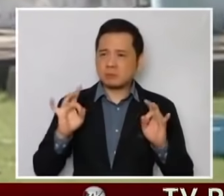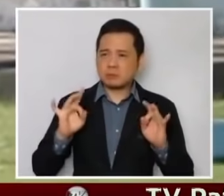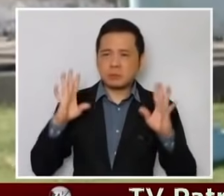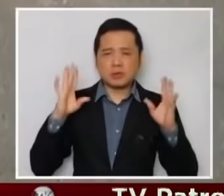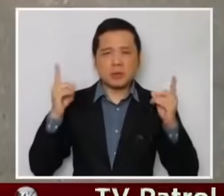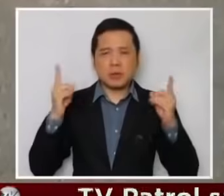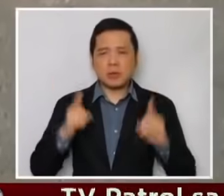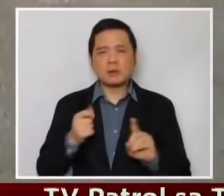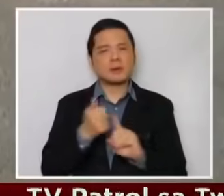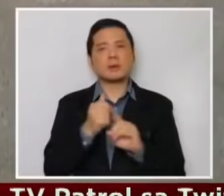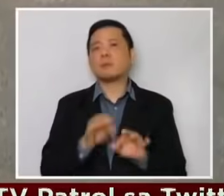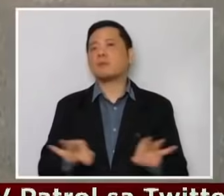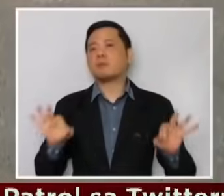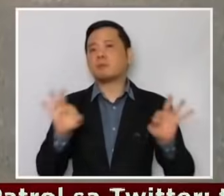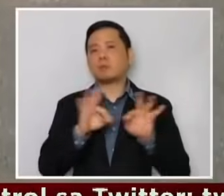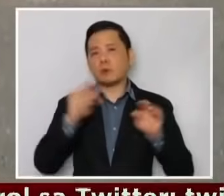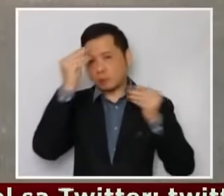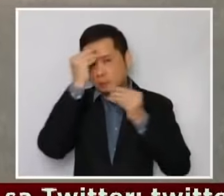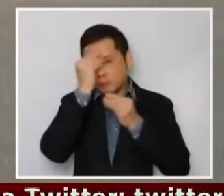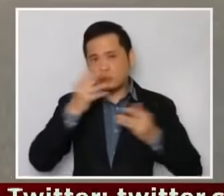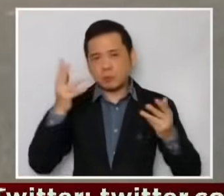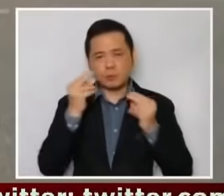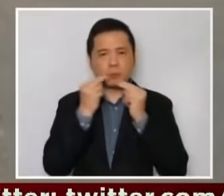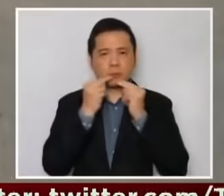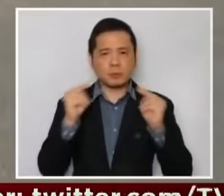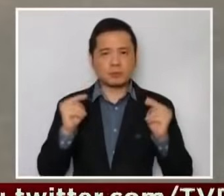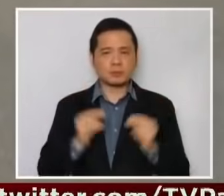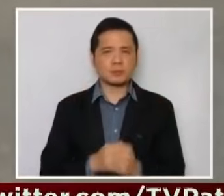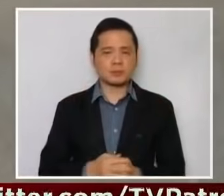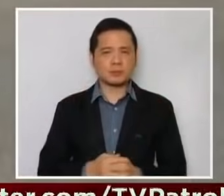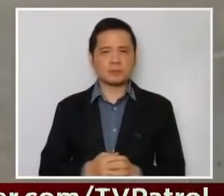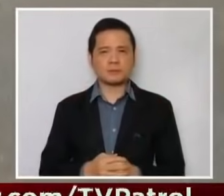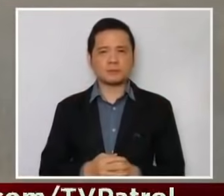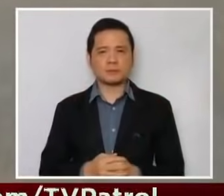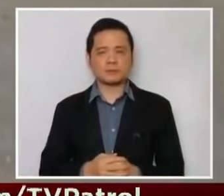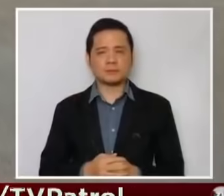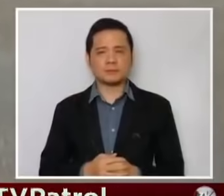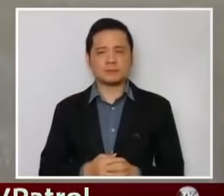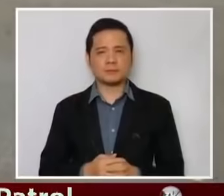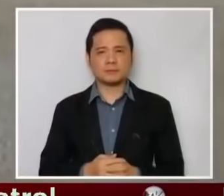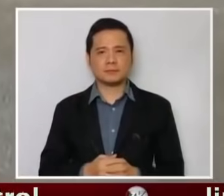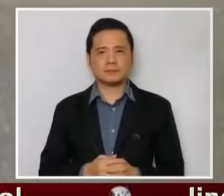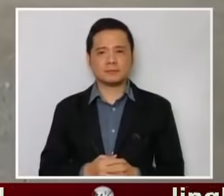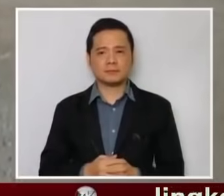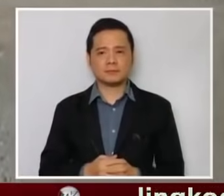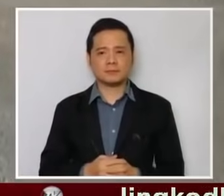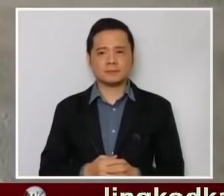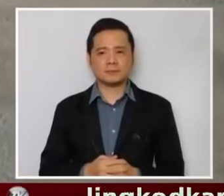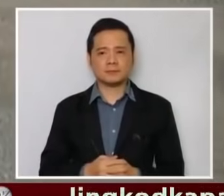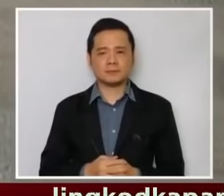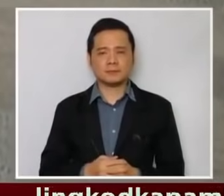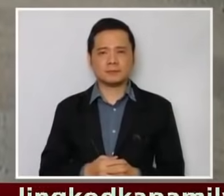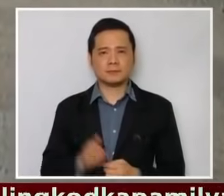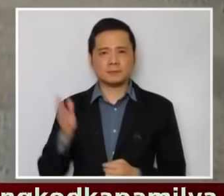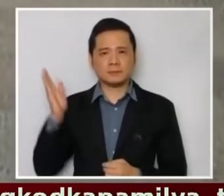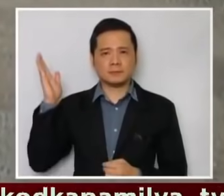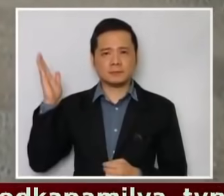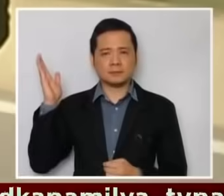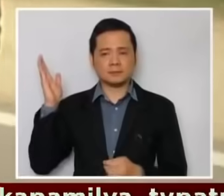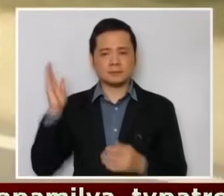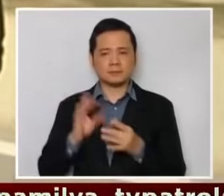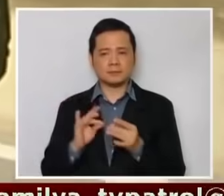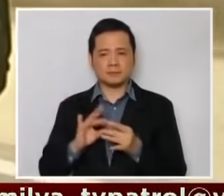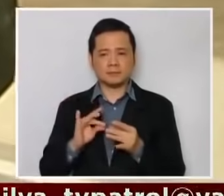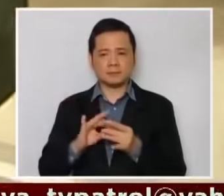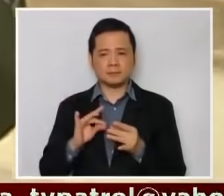balita. Ang inyong nakikita ay ang tinatawag na Mapande Bridge. Sa mga unang buwan pa lamang ho ng